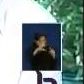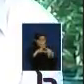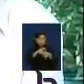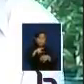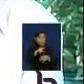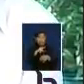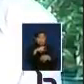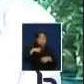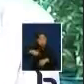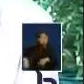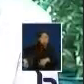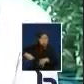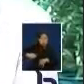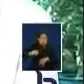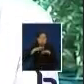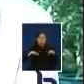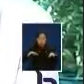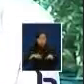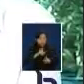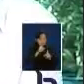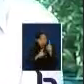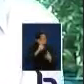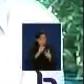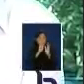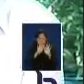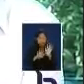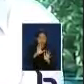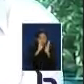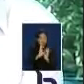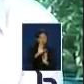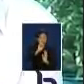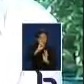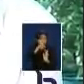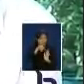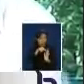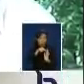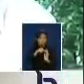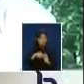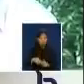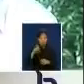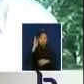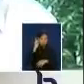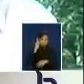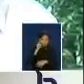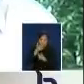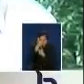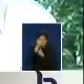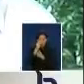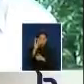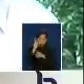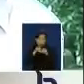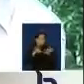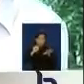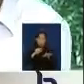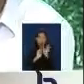ศกัมพูชาเนี่ยที่50กว่ารายเนี่ยก็เกิดมีสื่อให้ความสนใจกันวันรุ่งขึ้นผมก็ประชุมคอนเฟอเรน